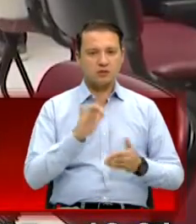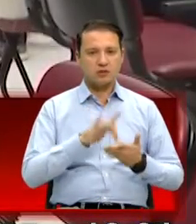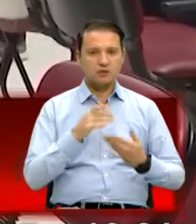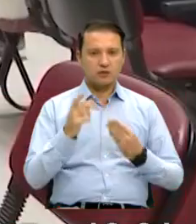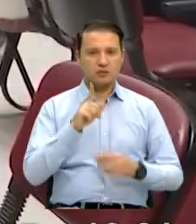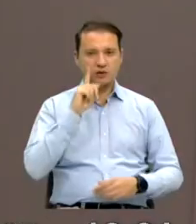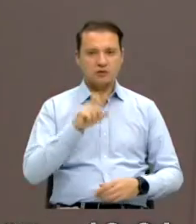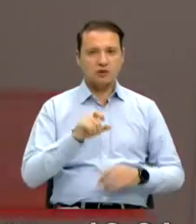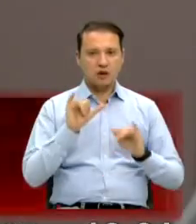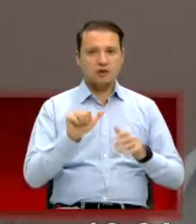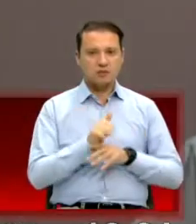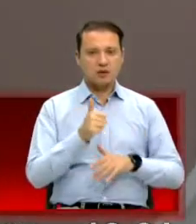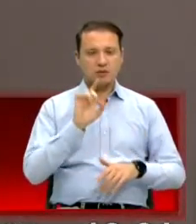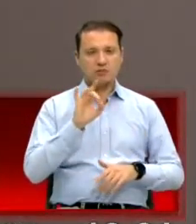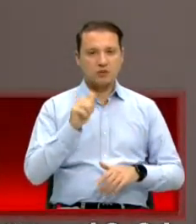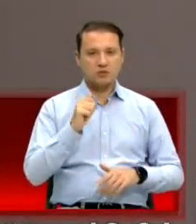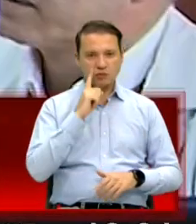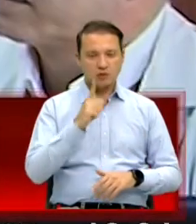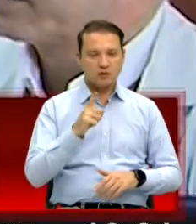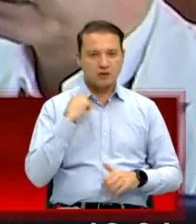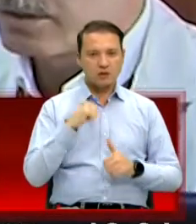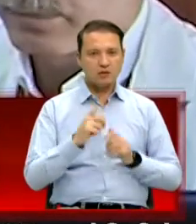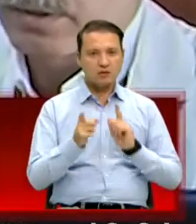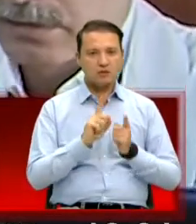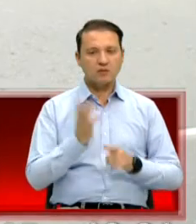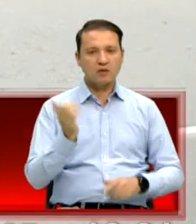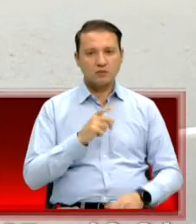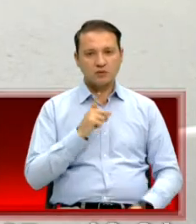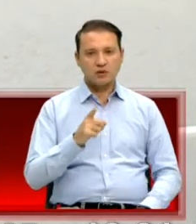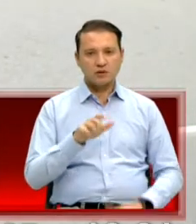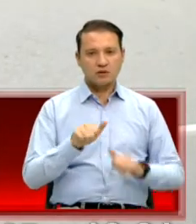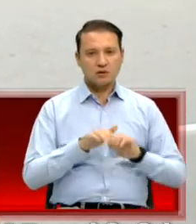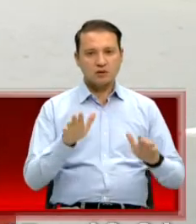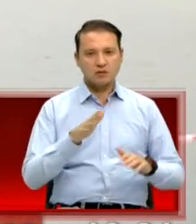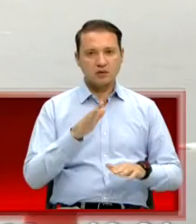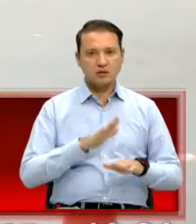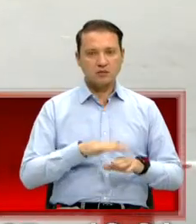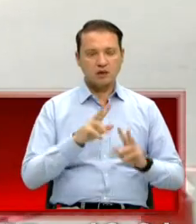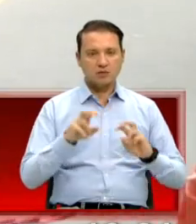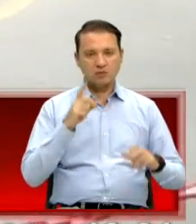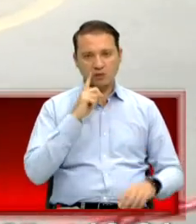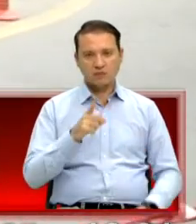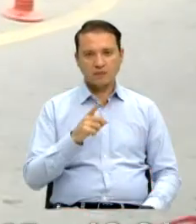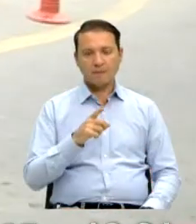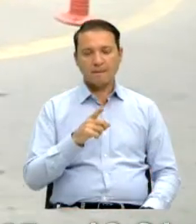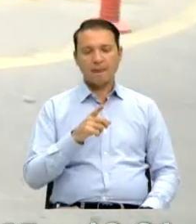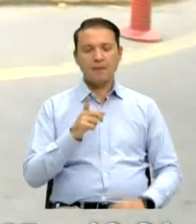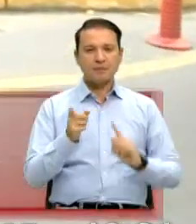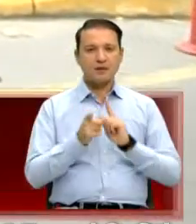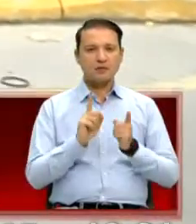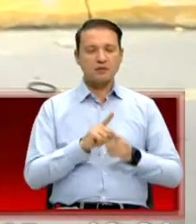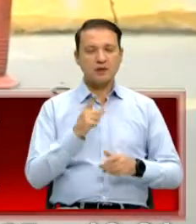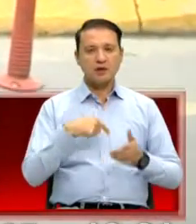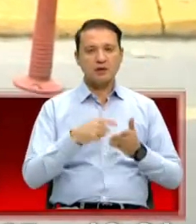uygulanacak. Bu kişiler aynı branştan tam 15 gün boyunca tekrar randevu alamayacak. Sistemlere düşen verilere göre